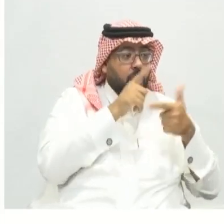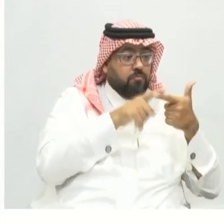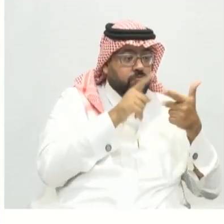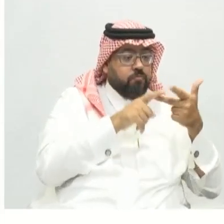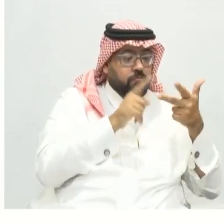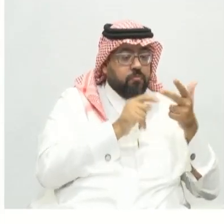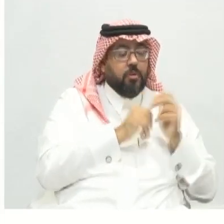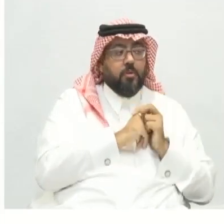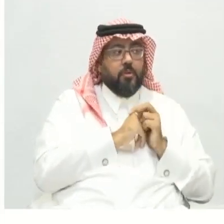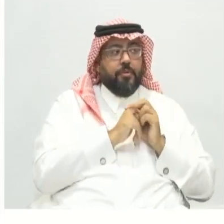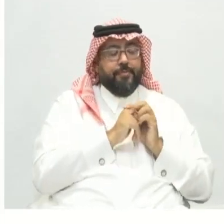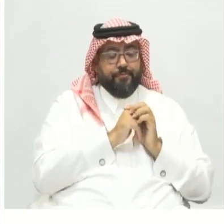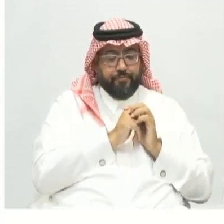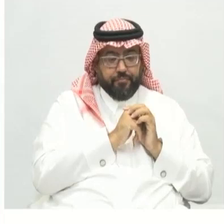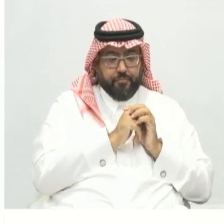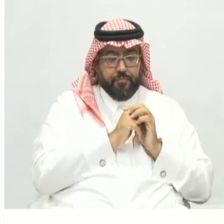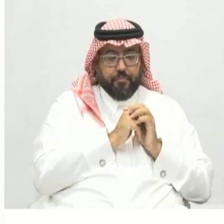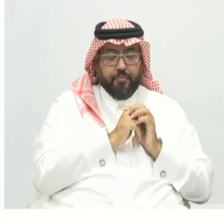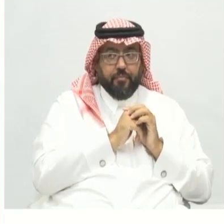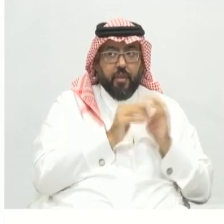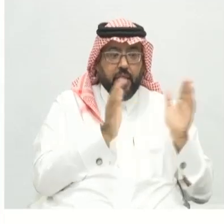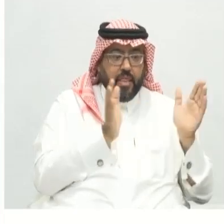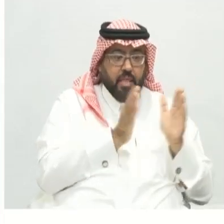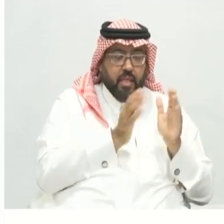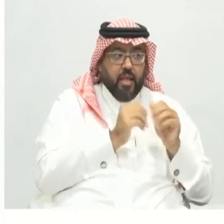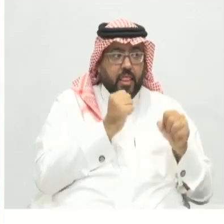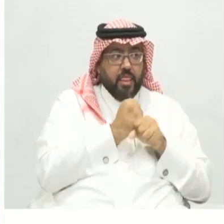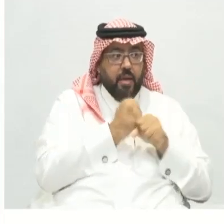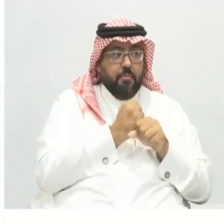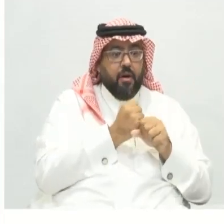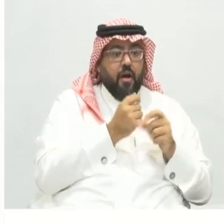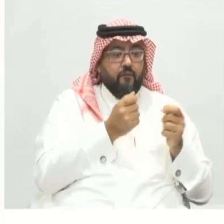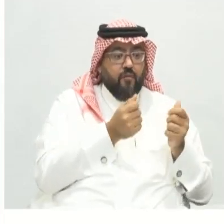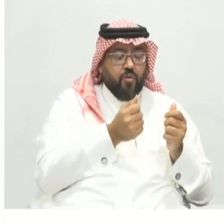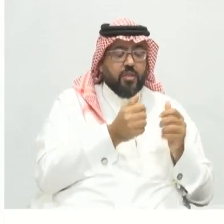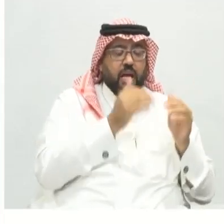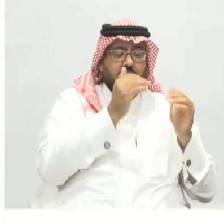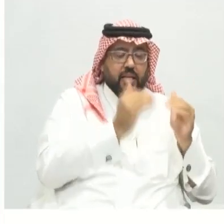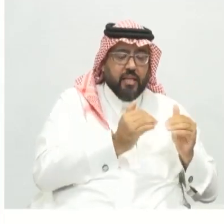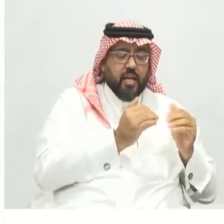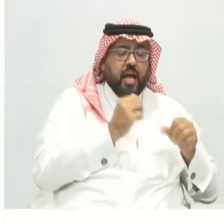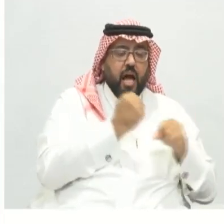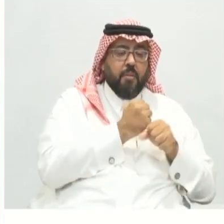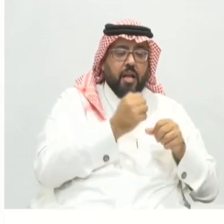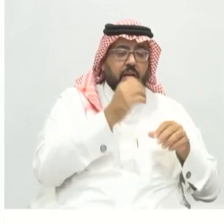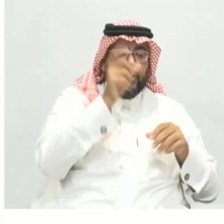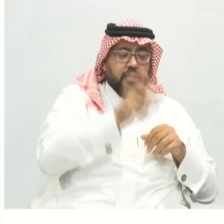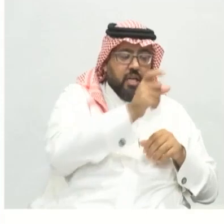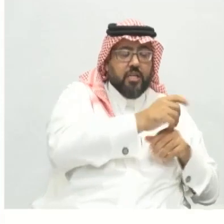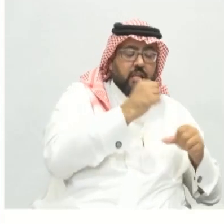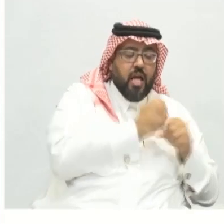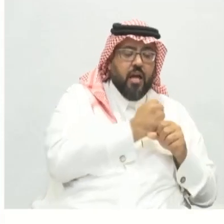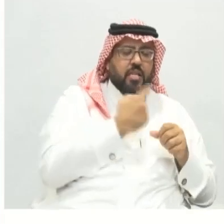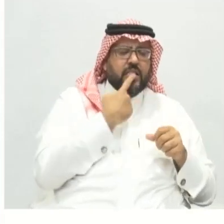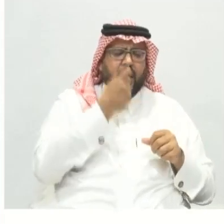لانجاز المشروع و تقليل الجهد والتكلفه على فريق العمل التغلب على